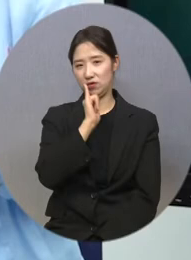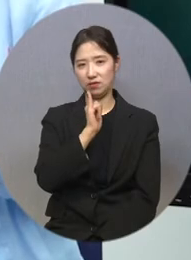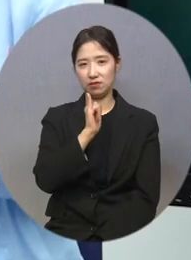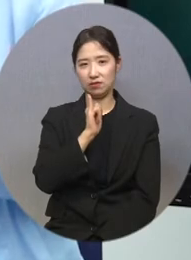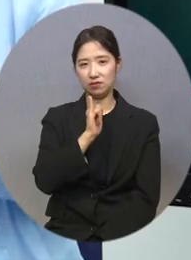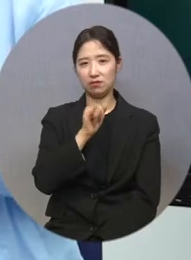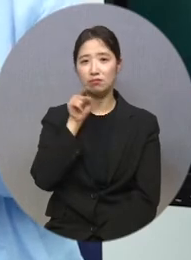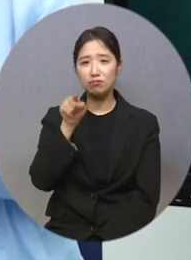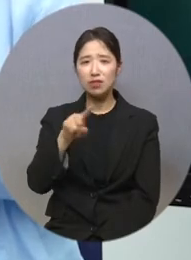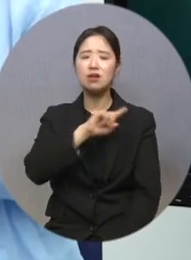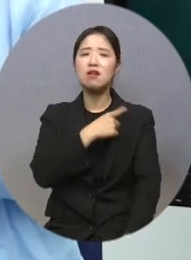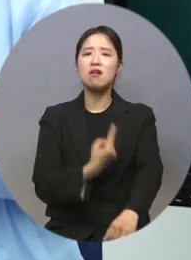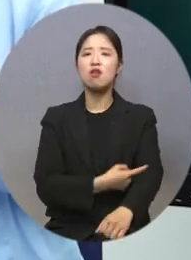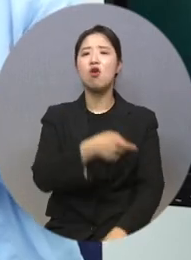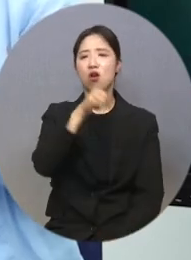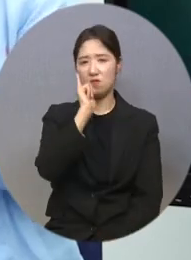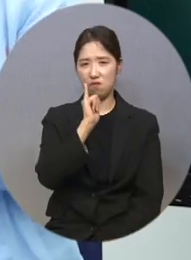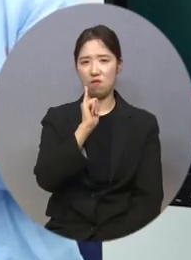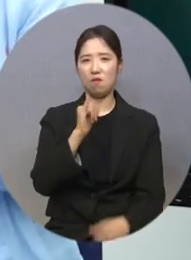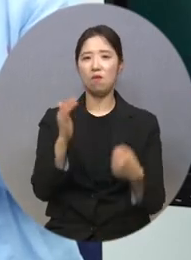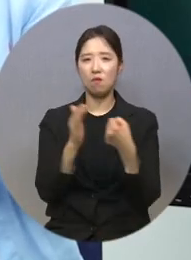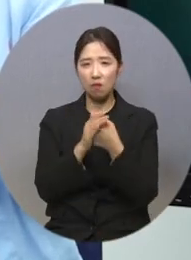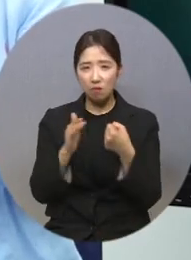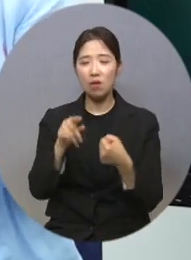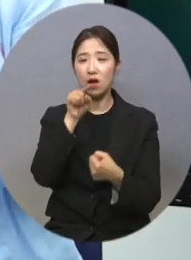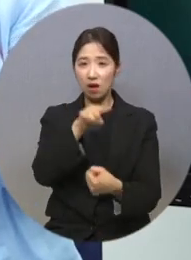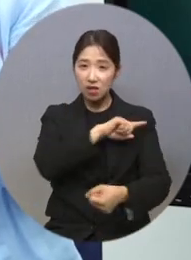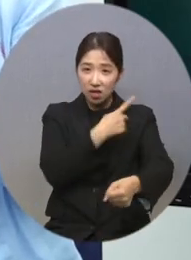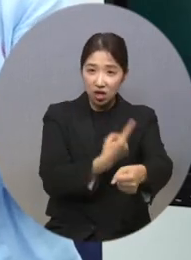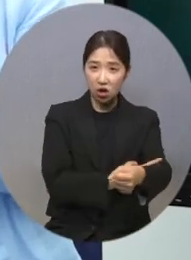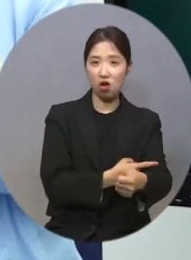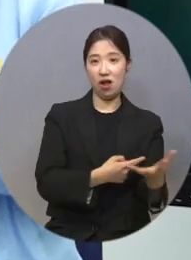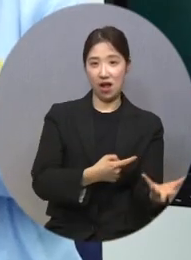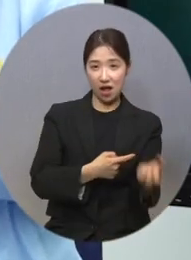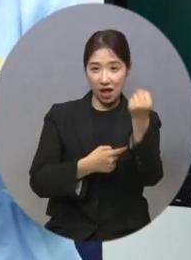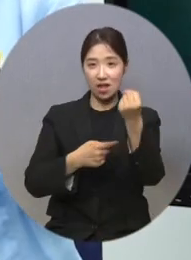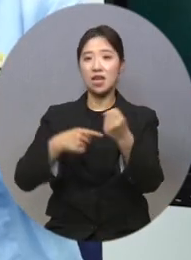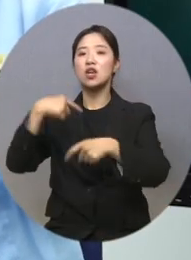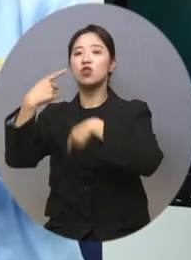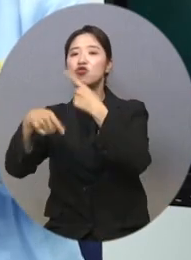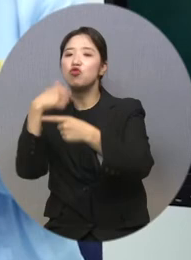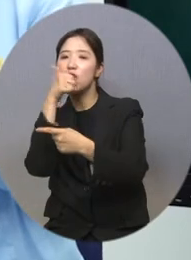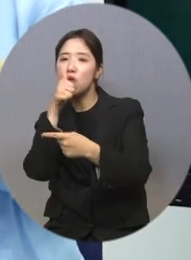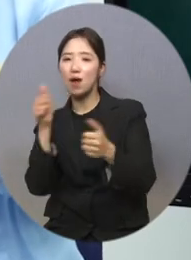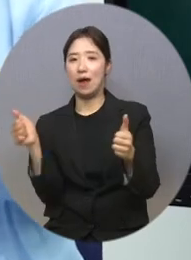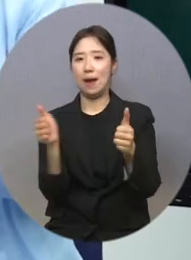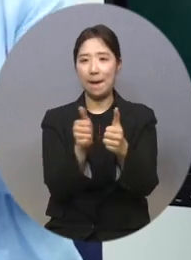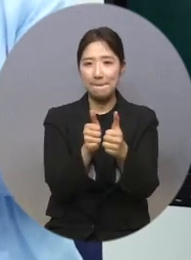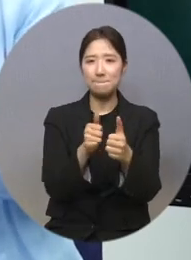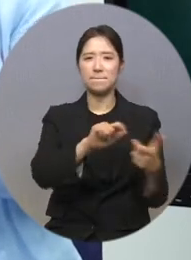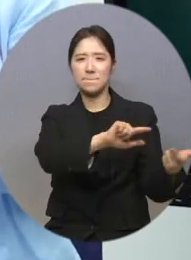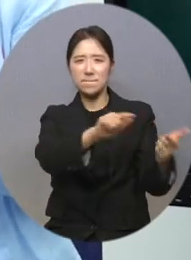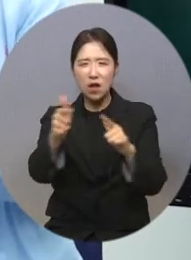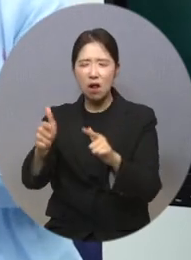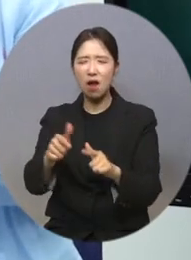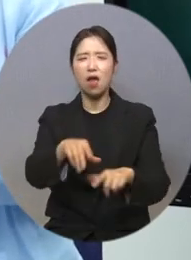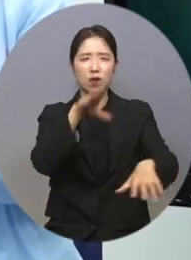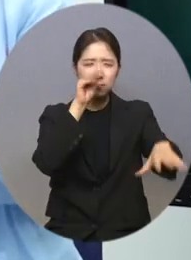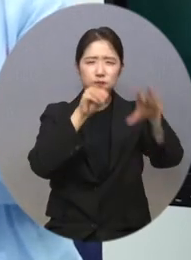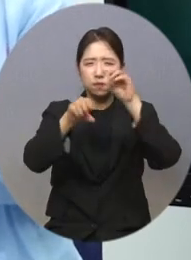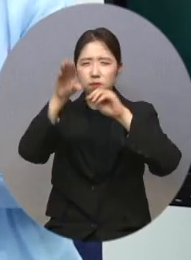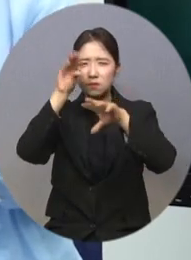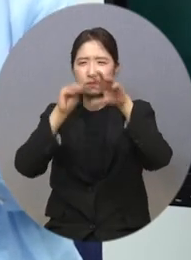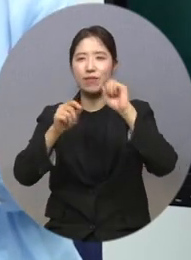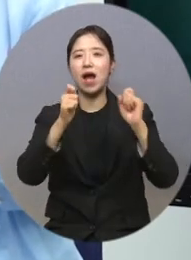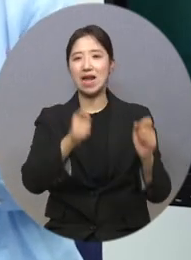그 능력이 있는데 그 능력들을 수화통역사를 붙여서 여러 가지를 접할 수 있는 기회들을 많이